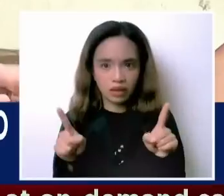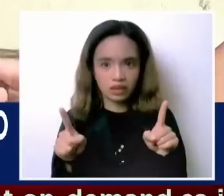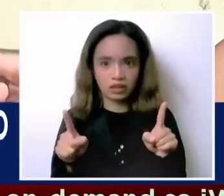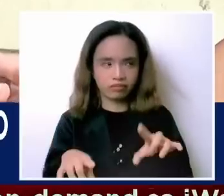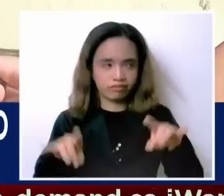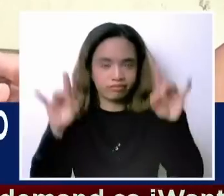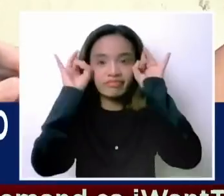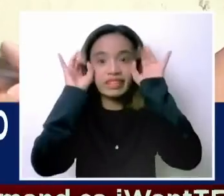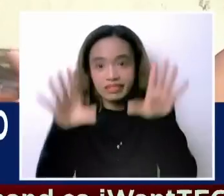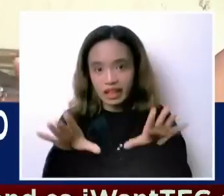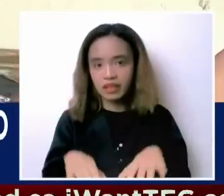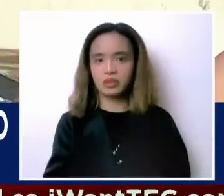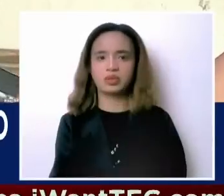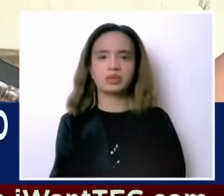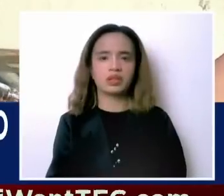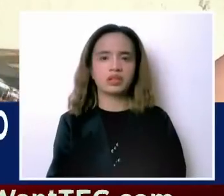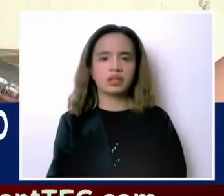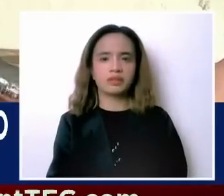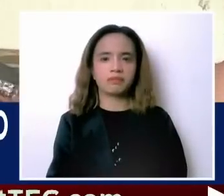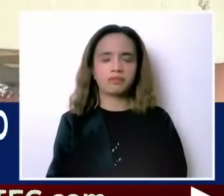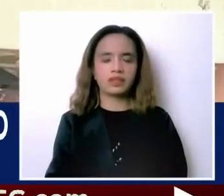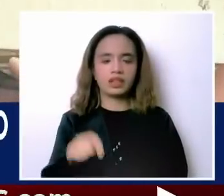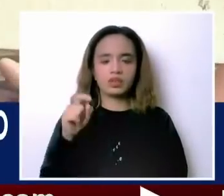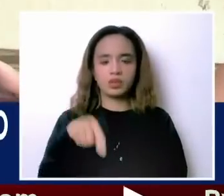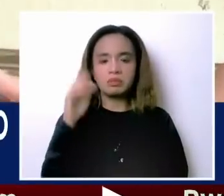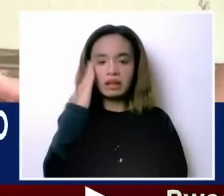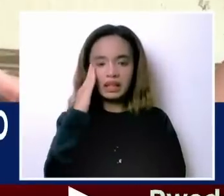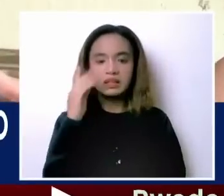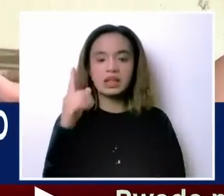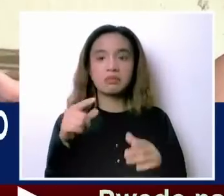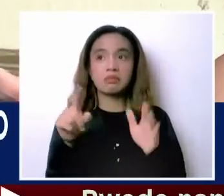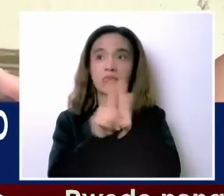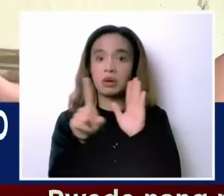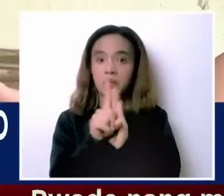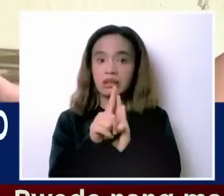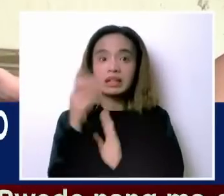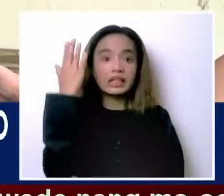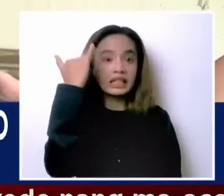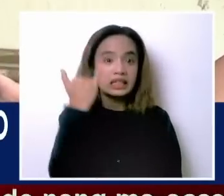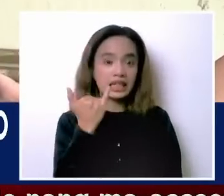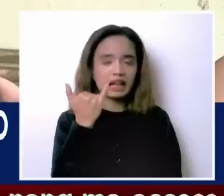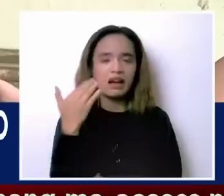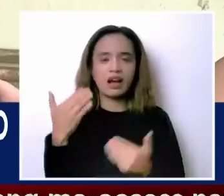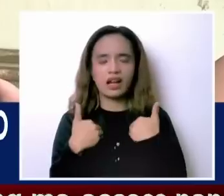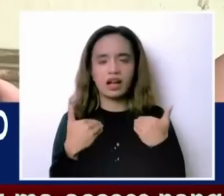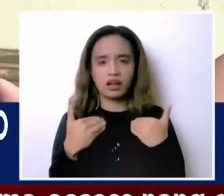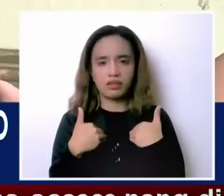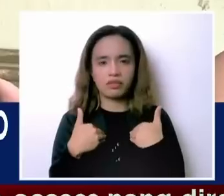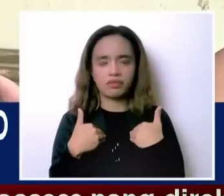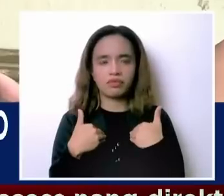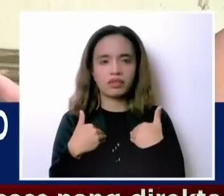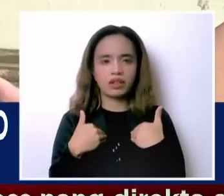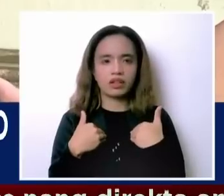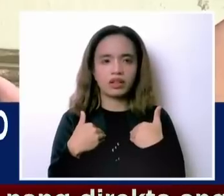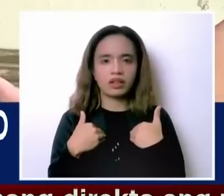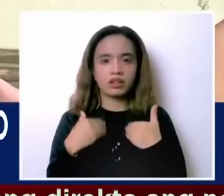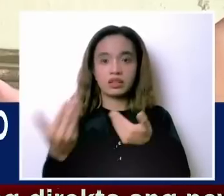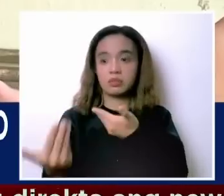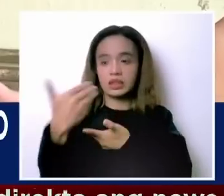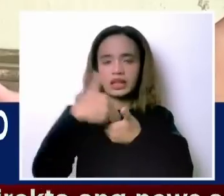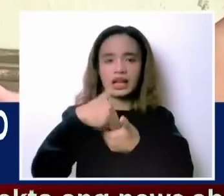delikado. Dito lamang nalaman namin na bawal dahil nga may nagpunta ditong taga MHO